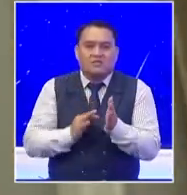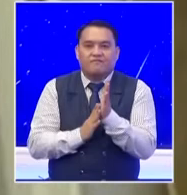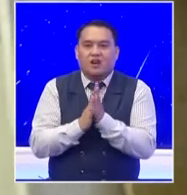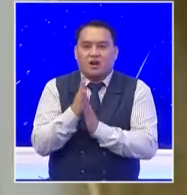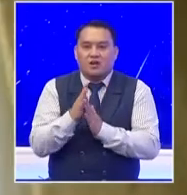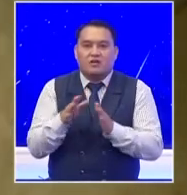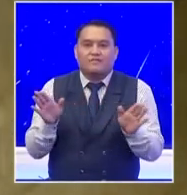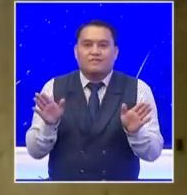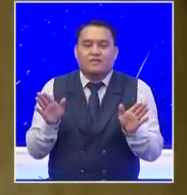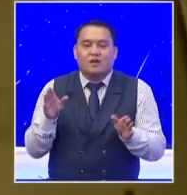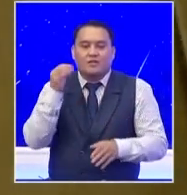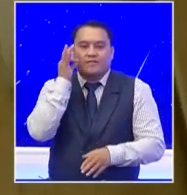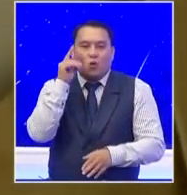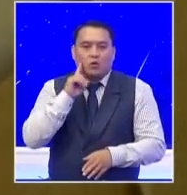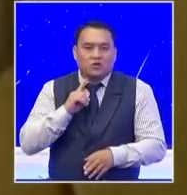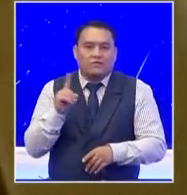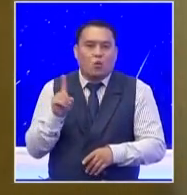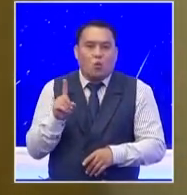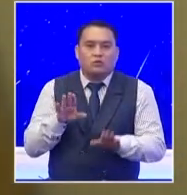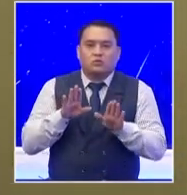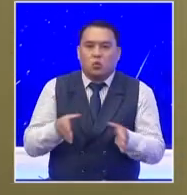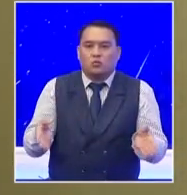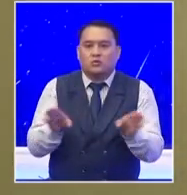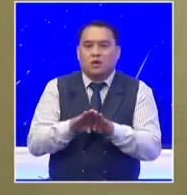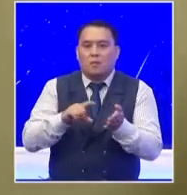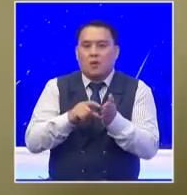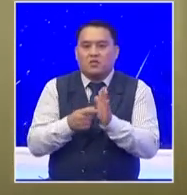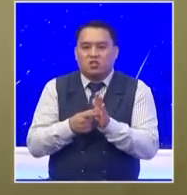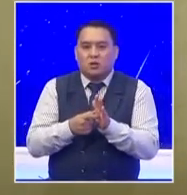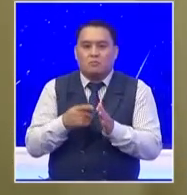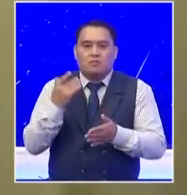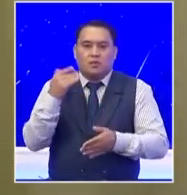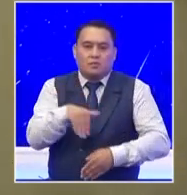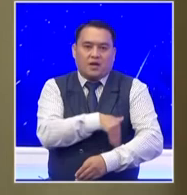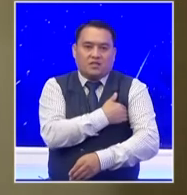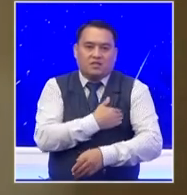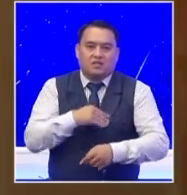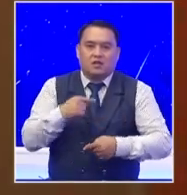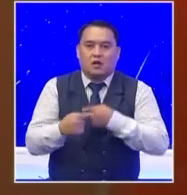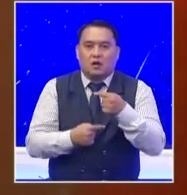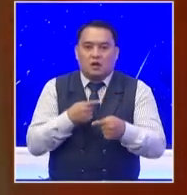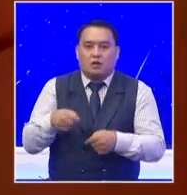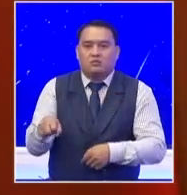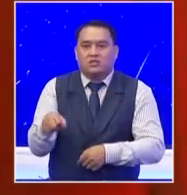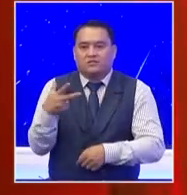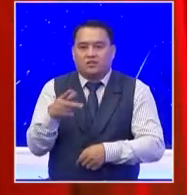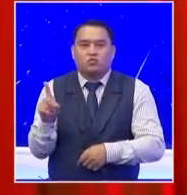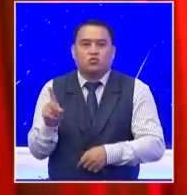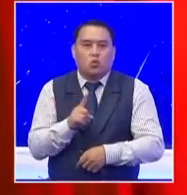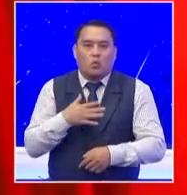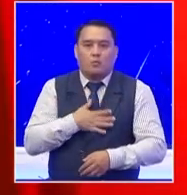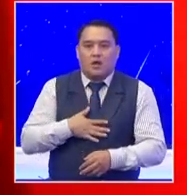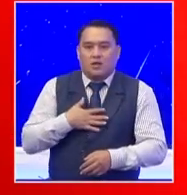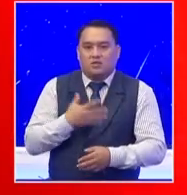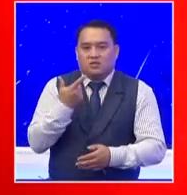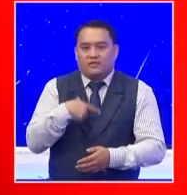выращивания мохнатых опылителей ей понадобилось только закрытое помещение с постоянной температурой и инфракрасным освещением, чтобы не